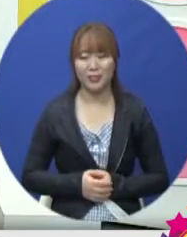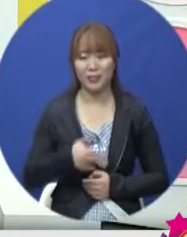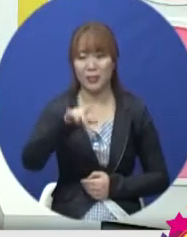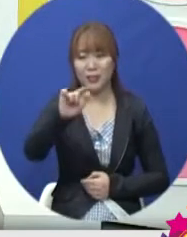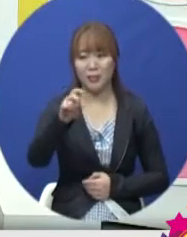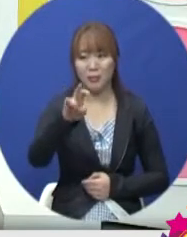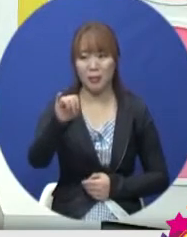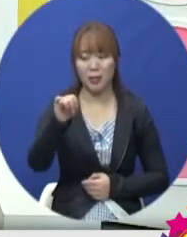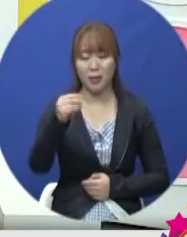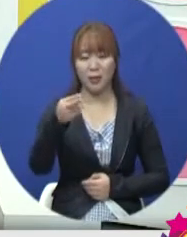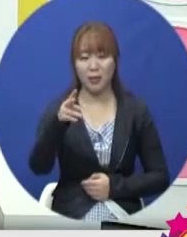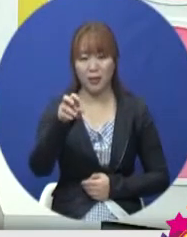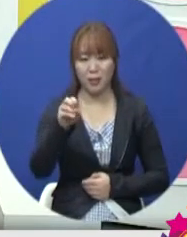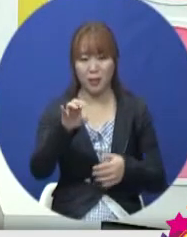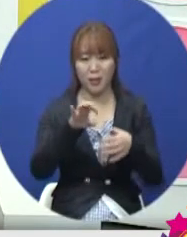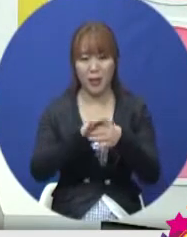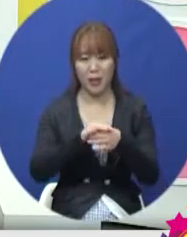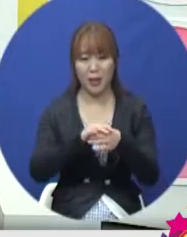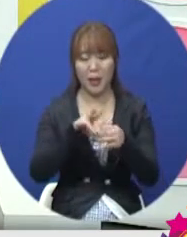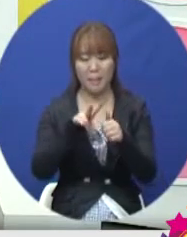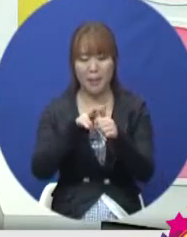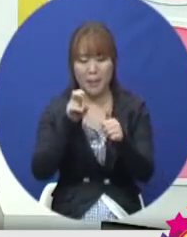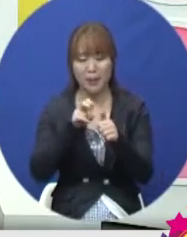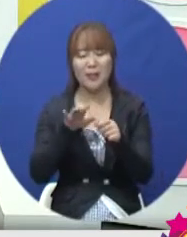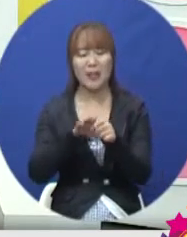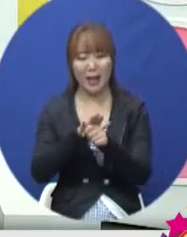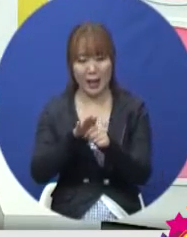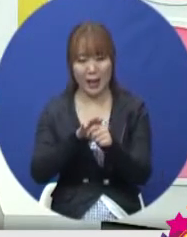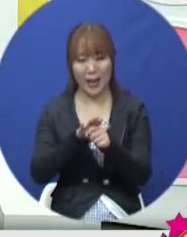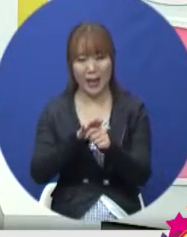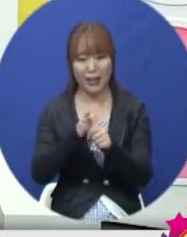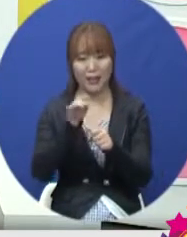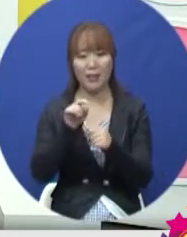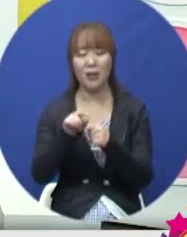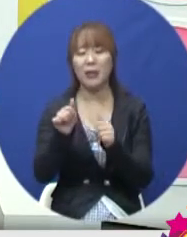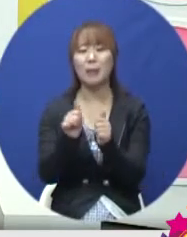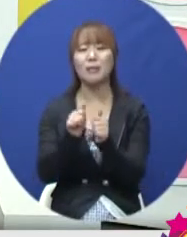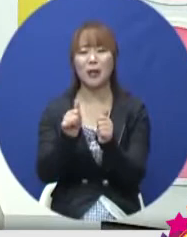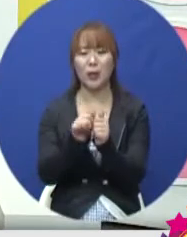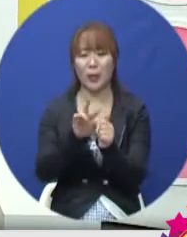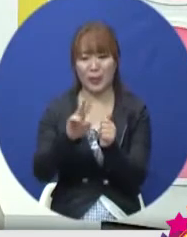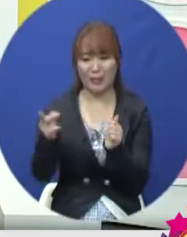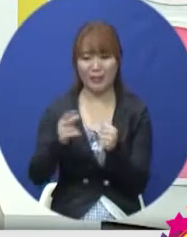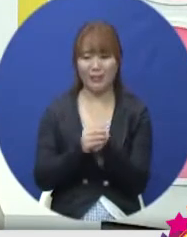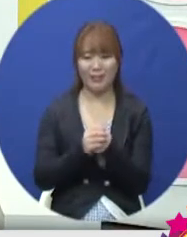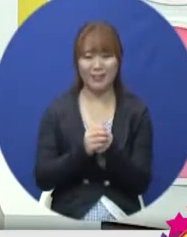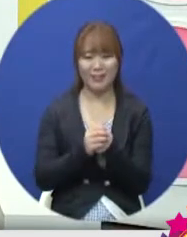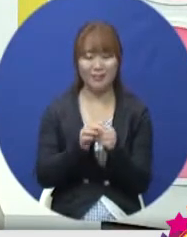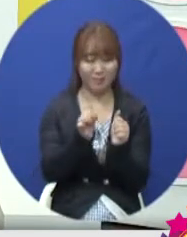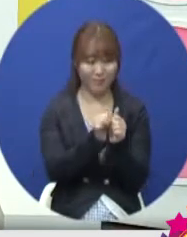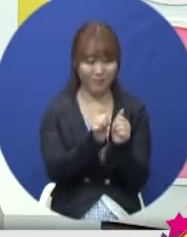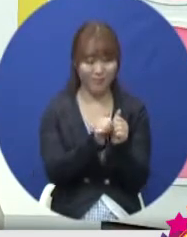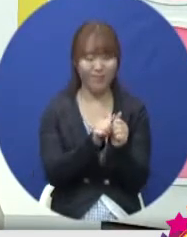김미정 씨의 네. 미운 사랑인데 예. 그 남자 키로 좀 해주세요. 남자 키로